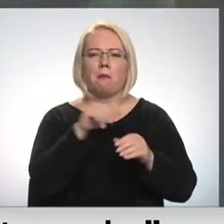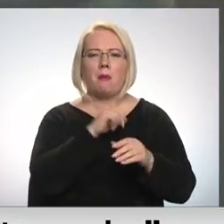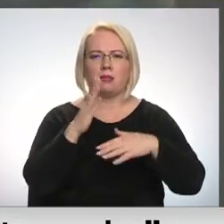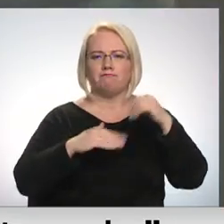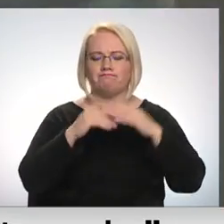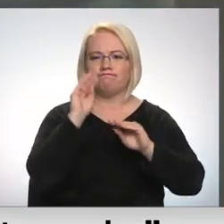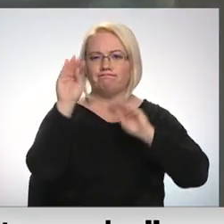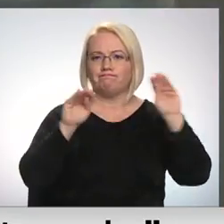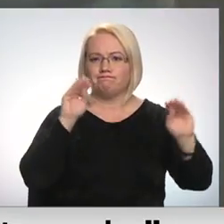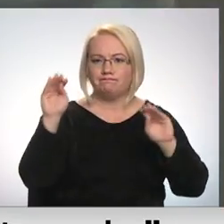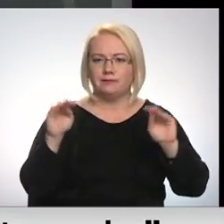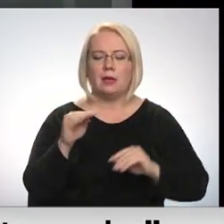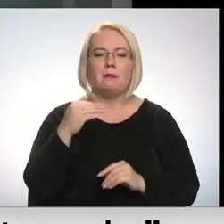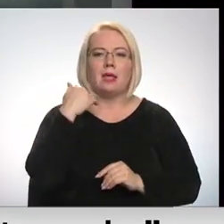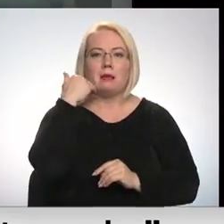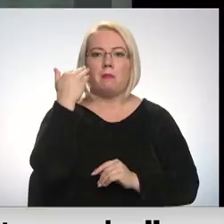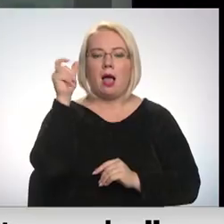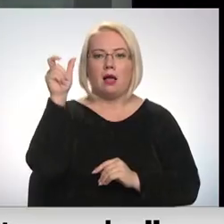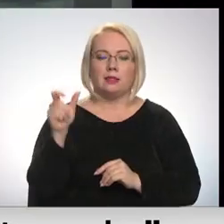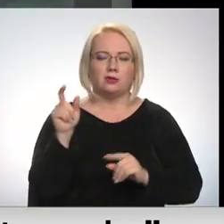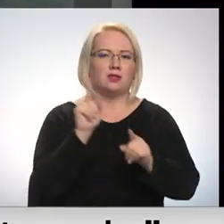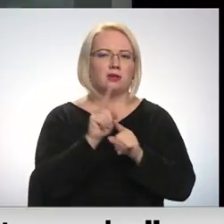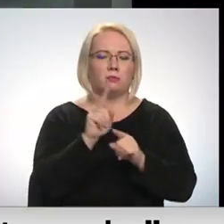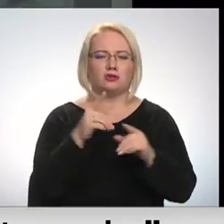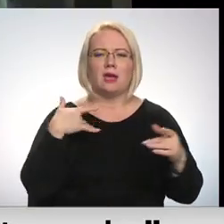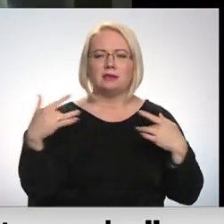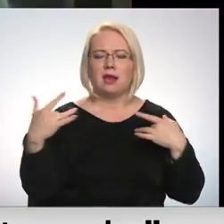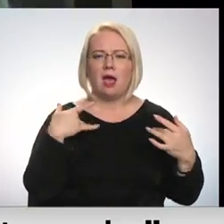teātrī. Savukārt Rudolfs Baltiņš šīs pašas izrādes